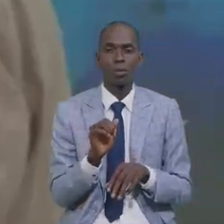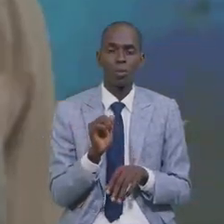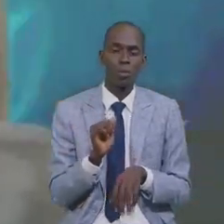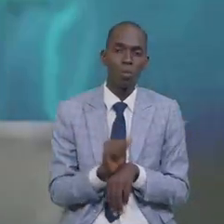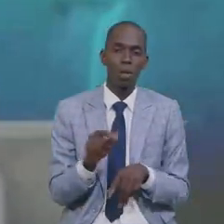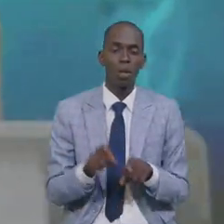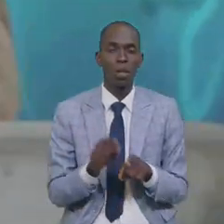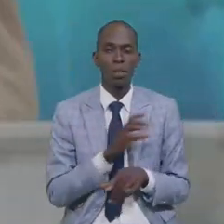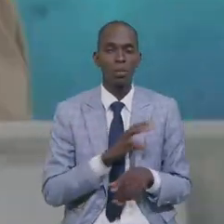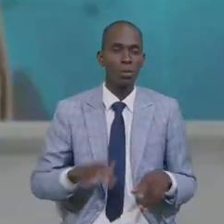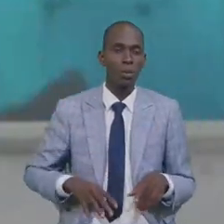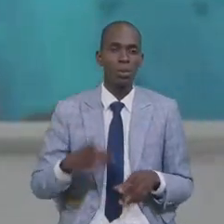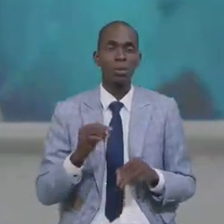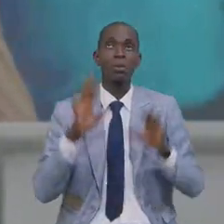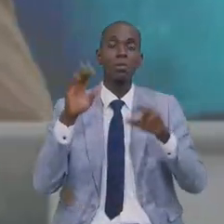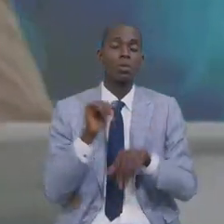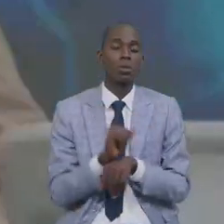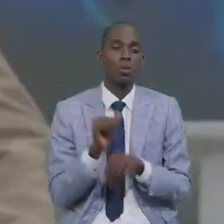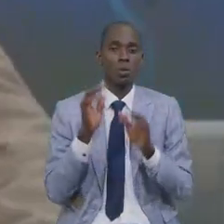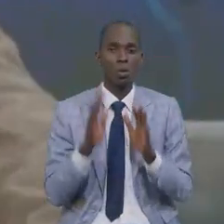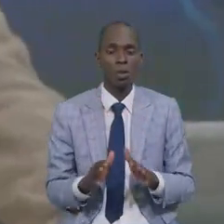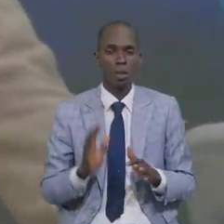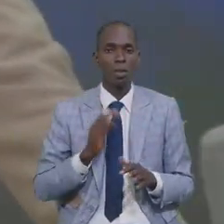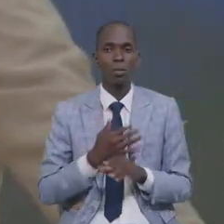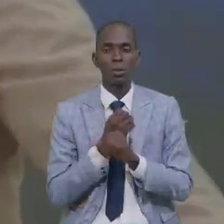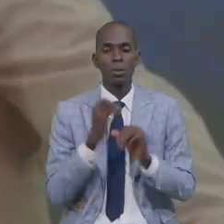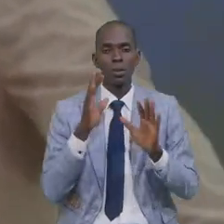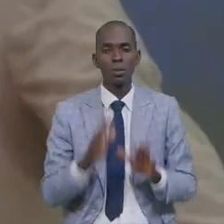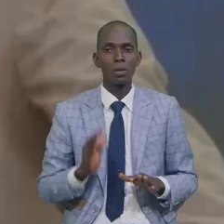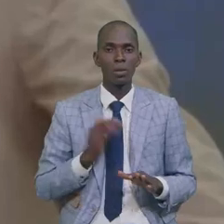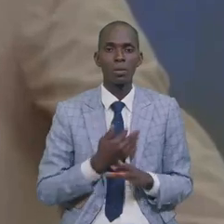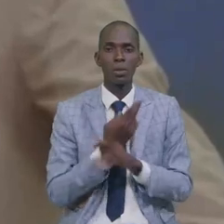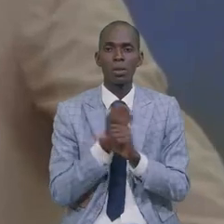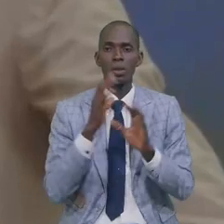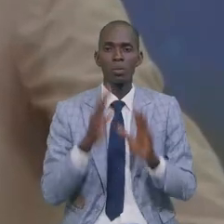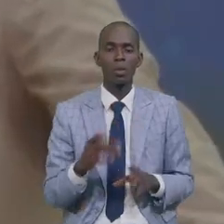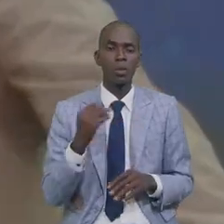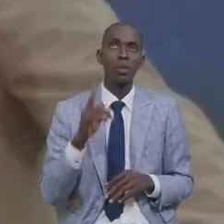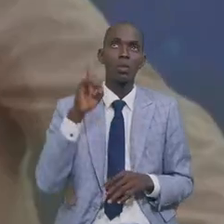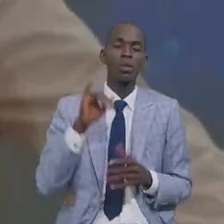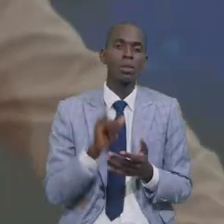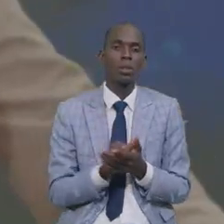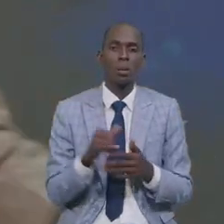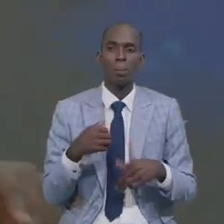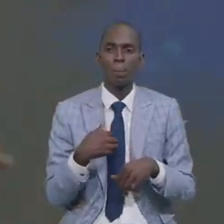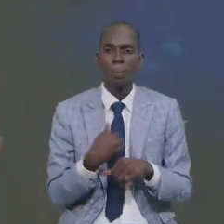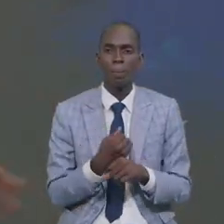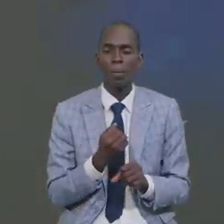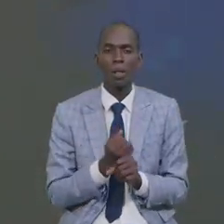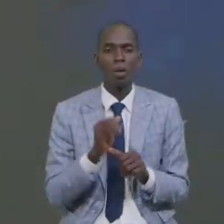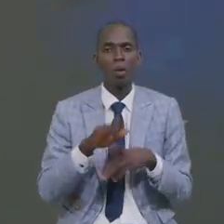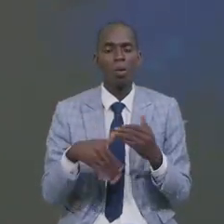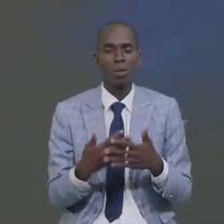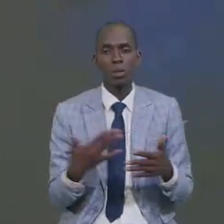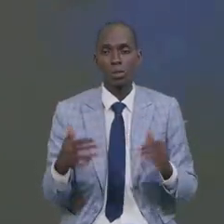Est-ce que le Christ habite en moi, celui qui accomplit les miracles, notre Rédempteur, celui qui rend toutes